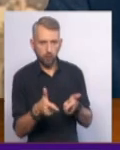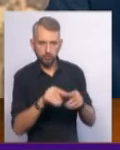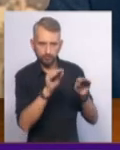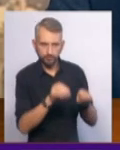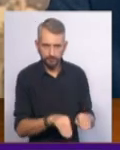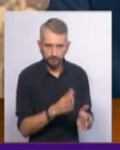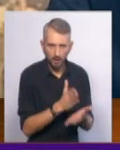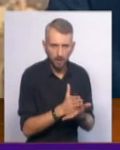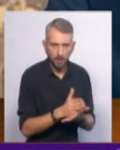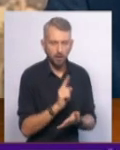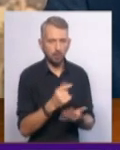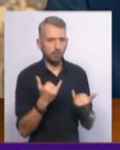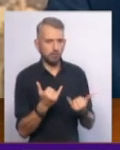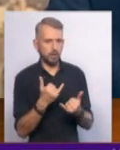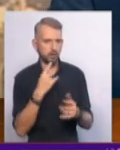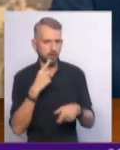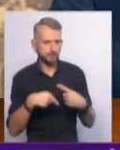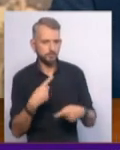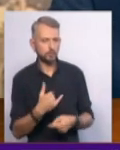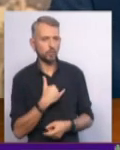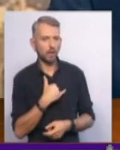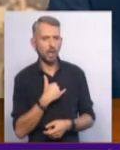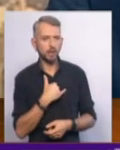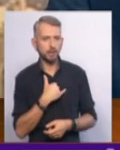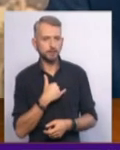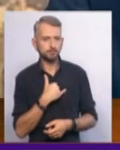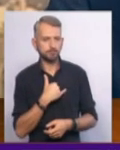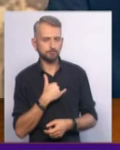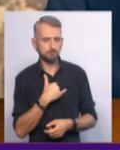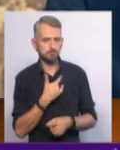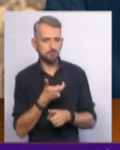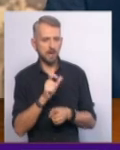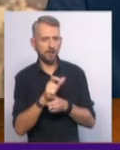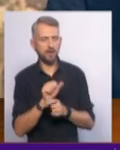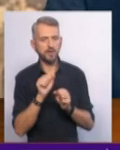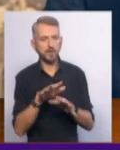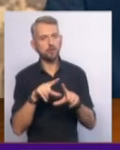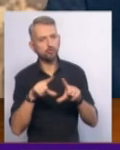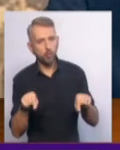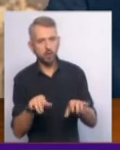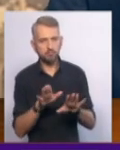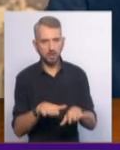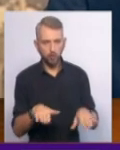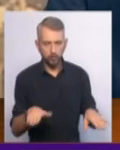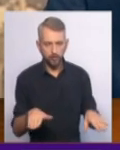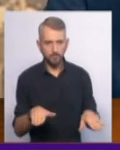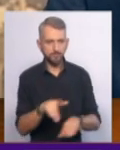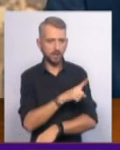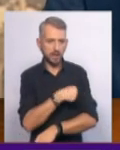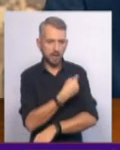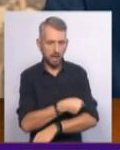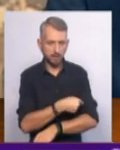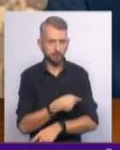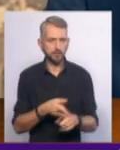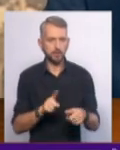це, як зазвичай, у нас перевага віддається школам, садочкам, лікарням.